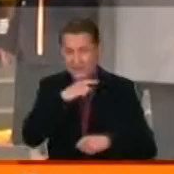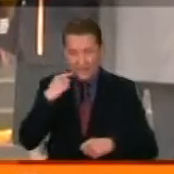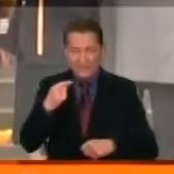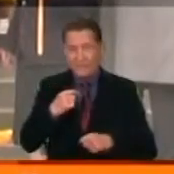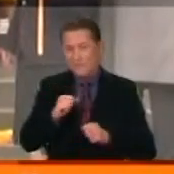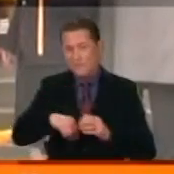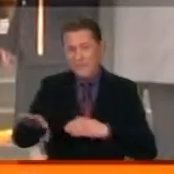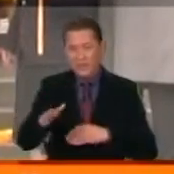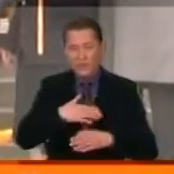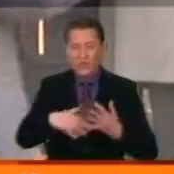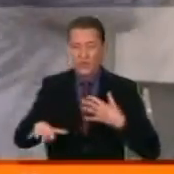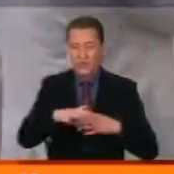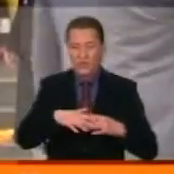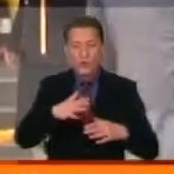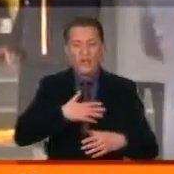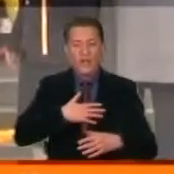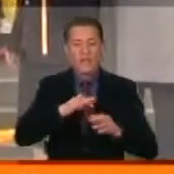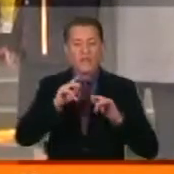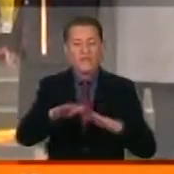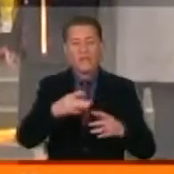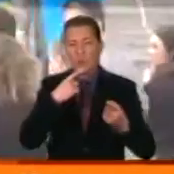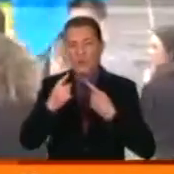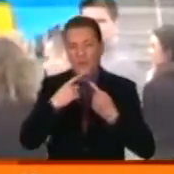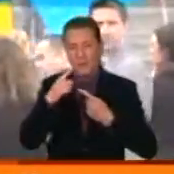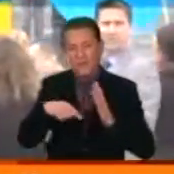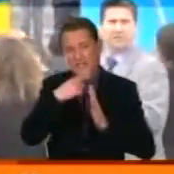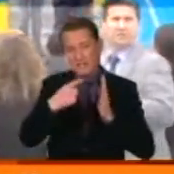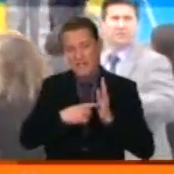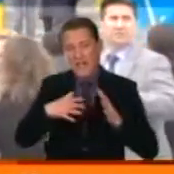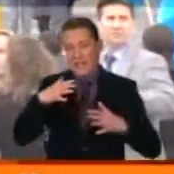У Канаді Мустафа Джемілев веде перемови в питаннях Криму.